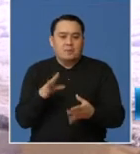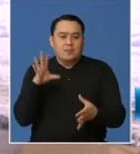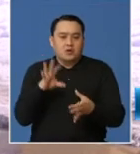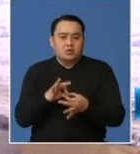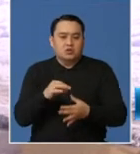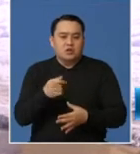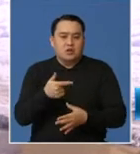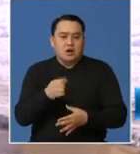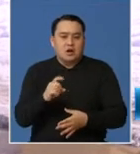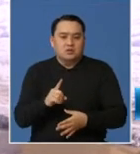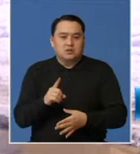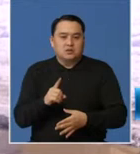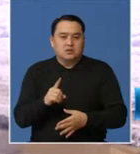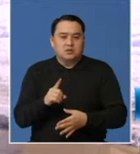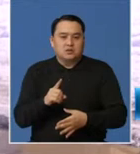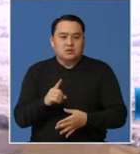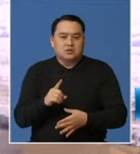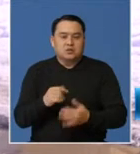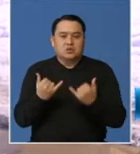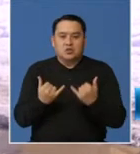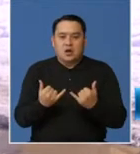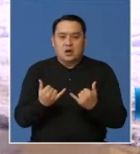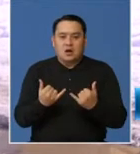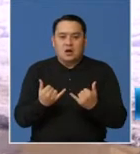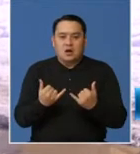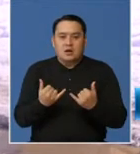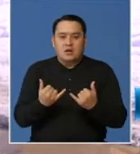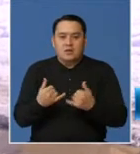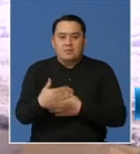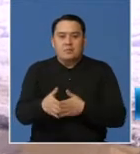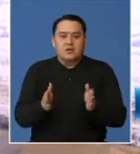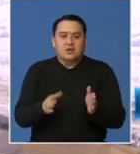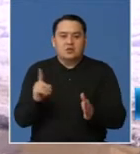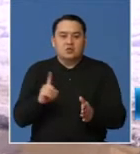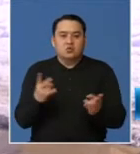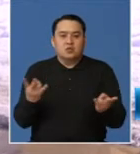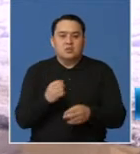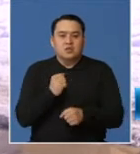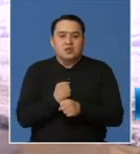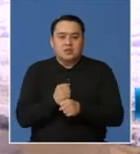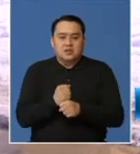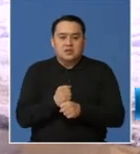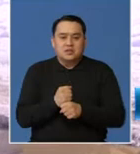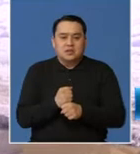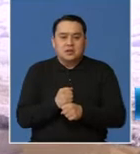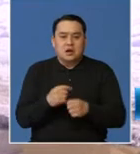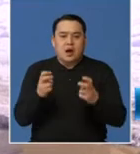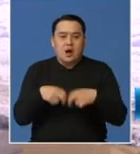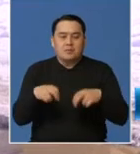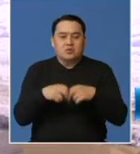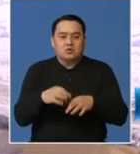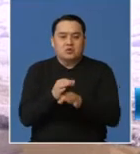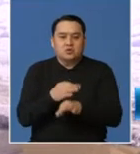подключение самого газового оборудования. В данном случае это газовая плита. Что там делается, получается? Обследование